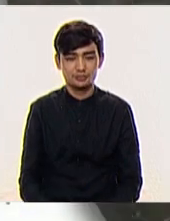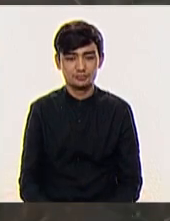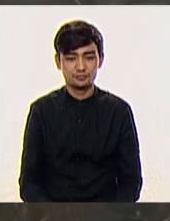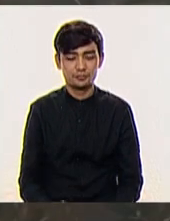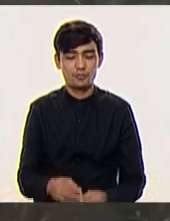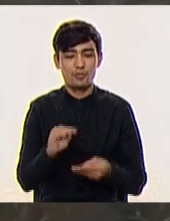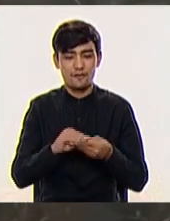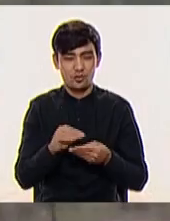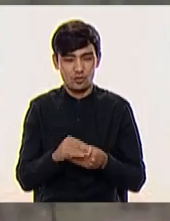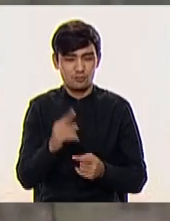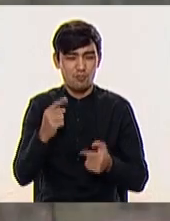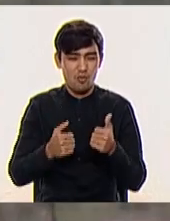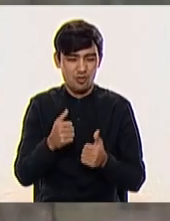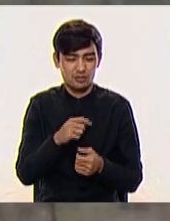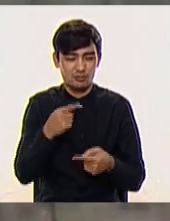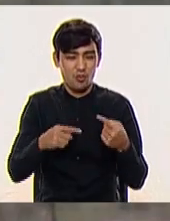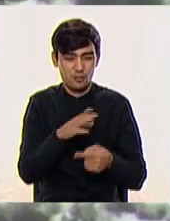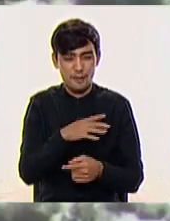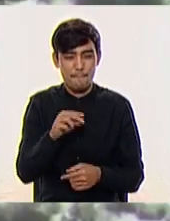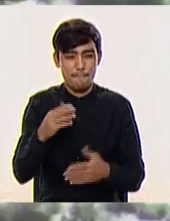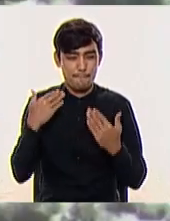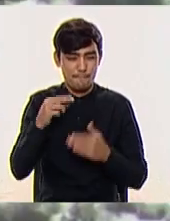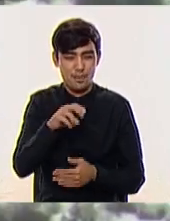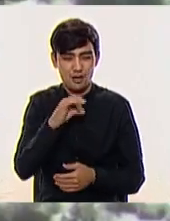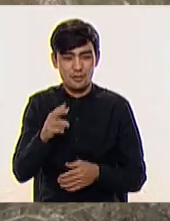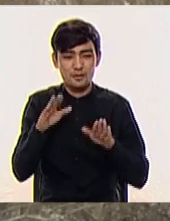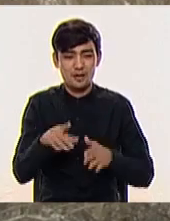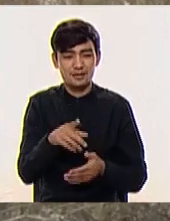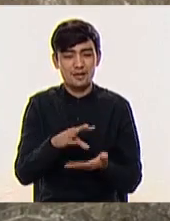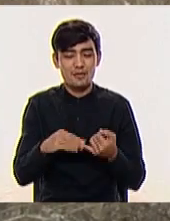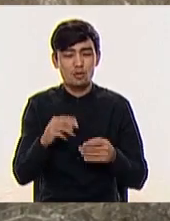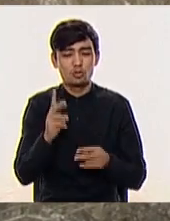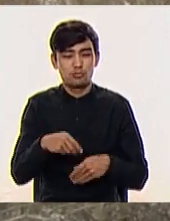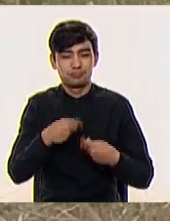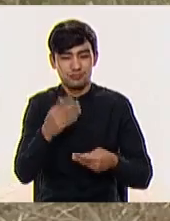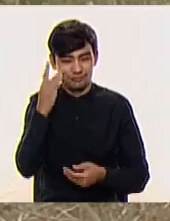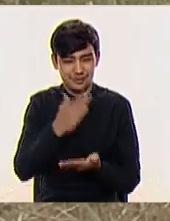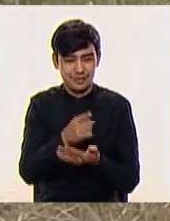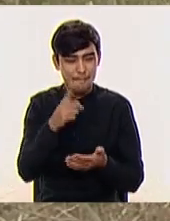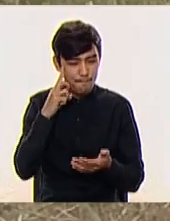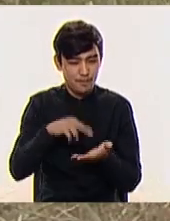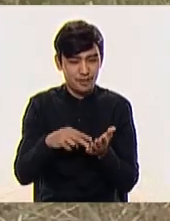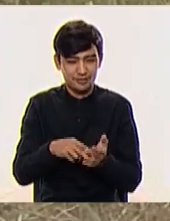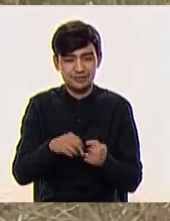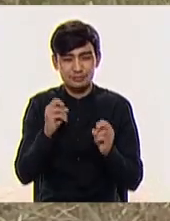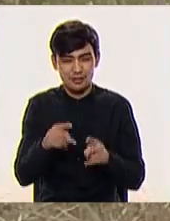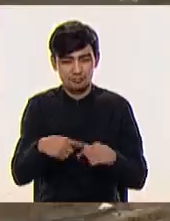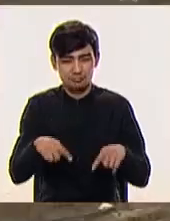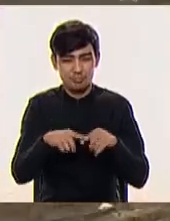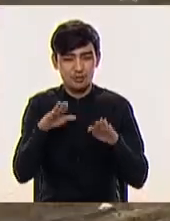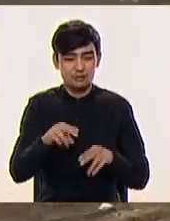И снова споры о национальном парке. Кому на этот раз хотят передать землю? Что планируют построить на особо охраняемой